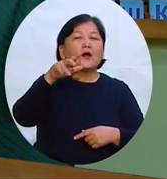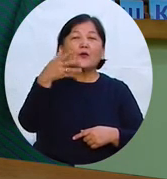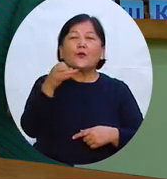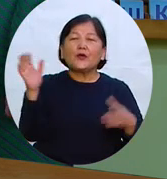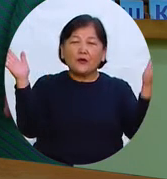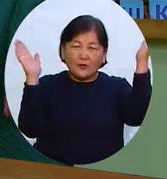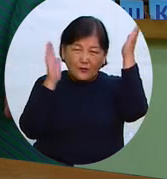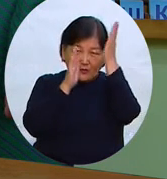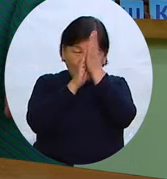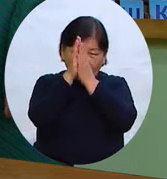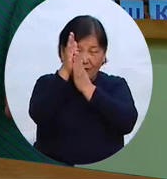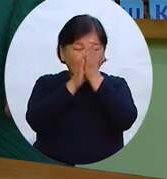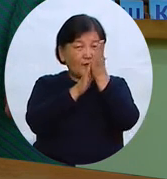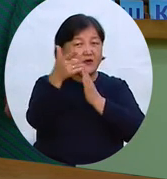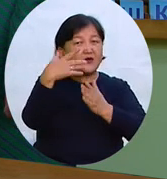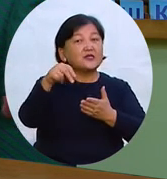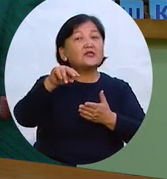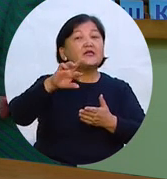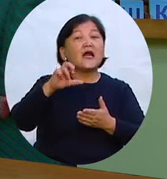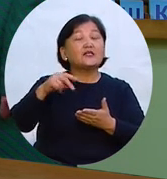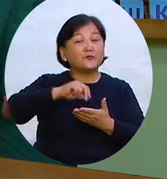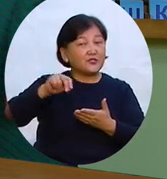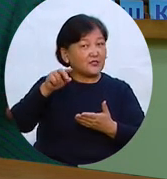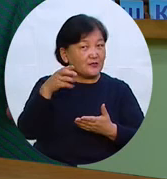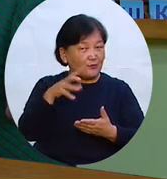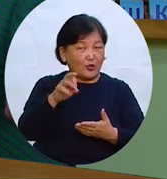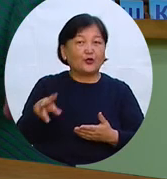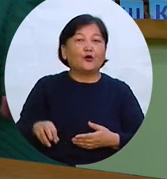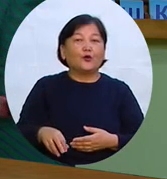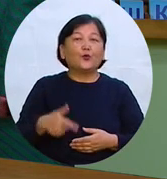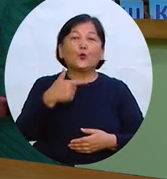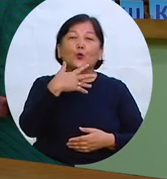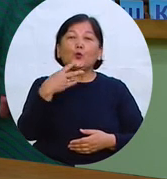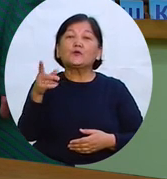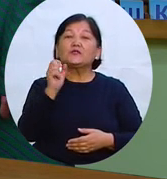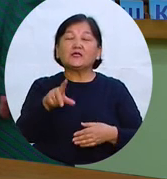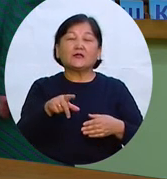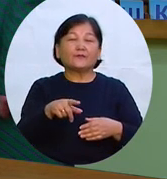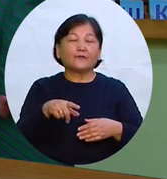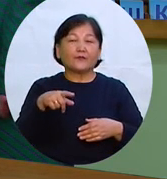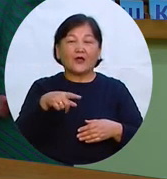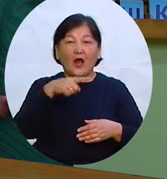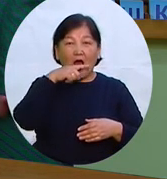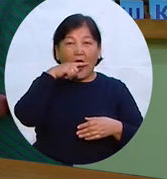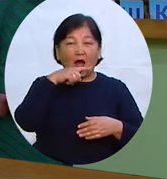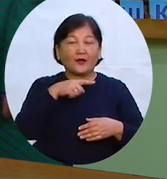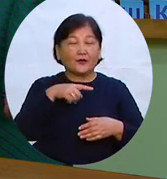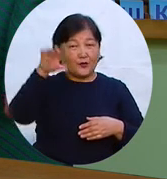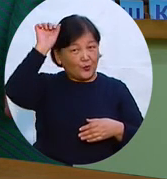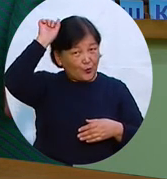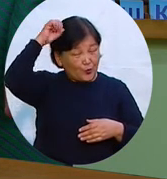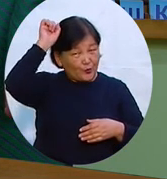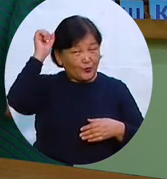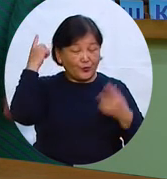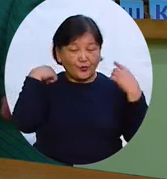ээ? Энийг бас бодоорой. За гүн зэшиг сунайн царин гэдэг дээр уран дүрслэлийн одоо адилтгалын арга